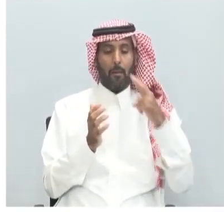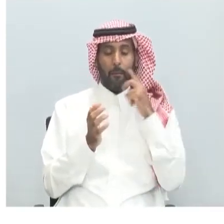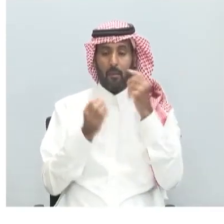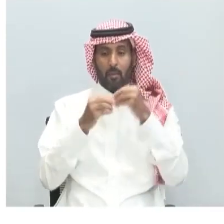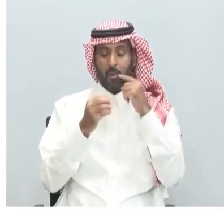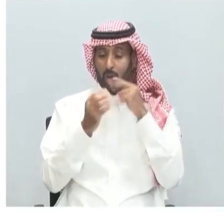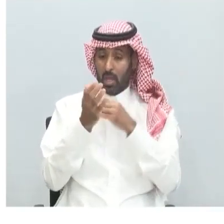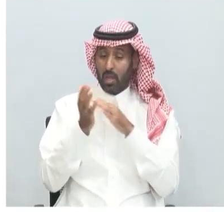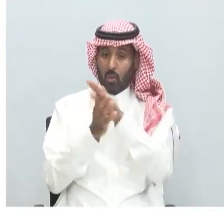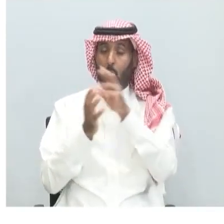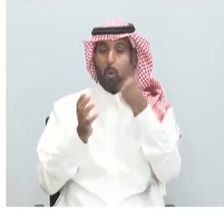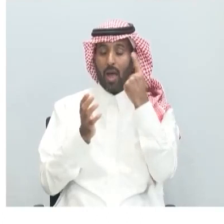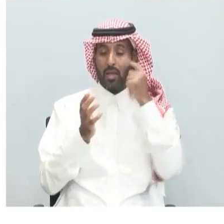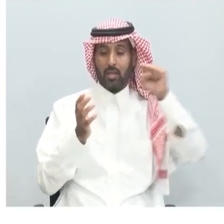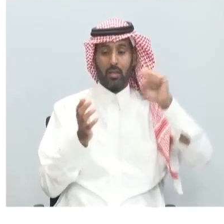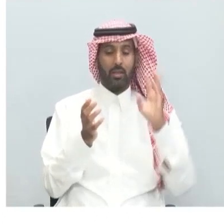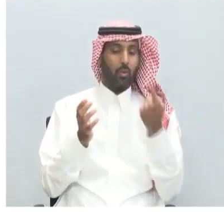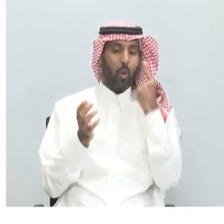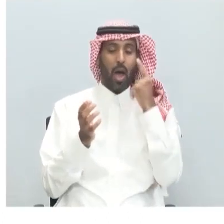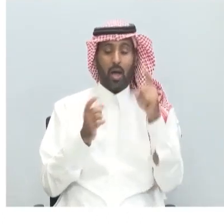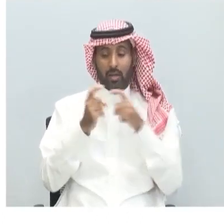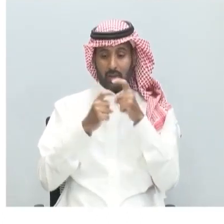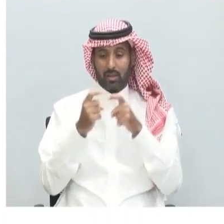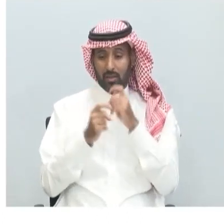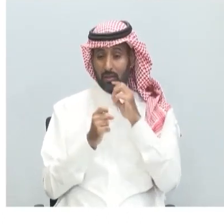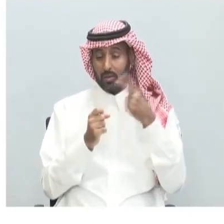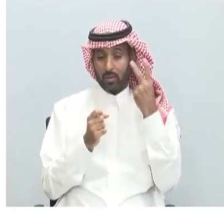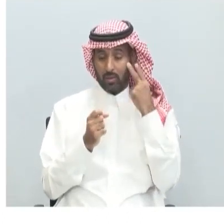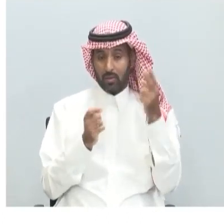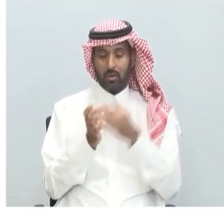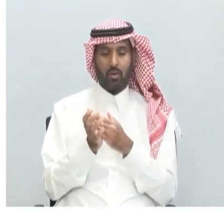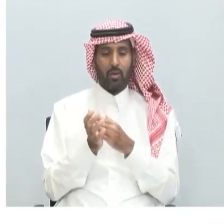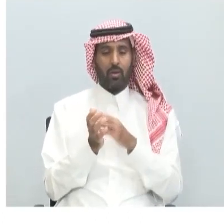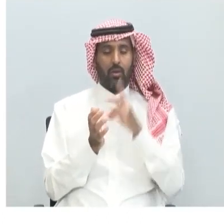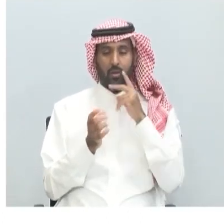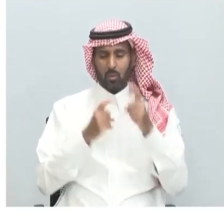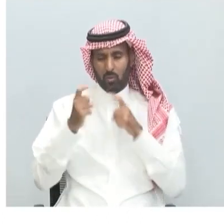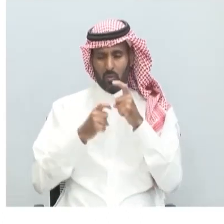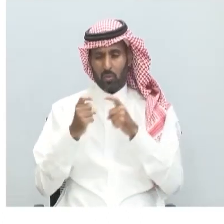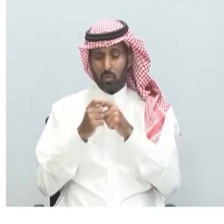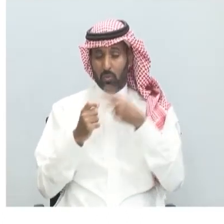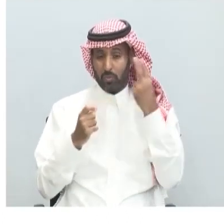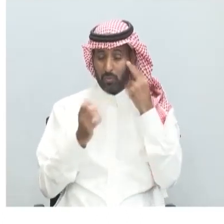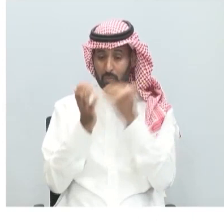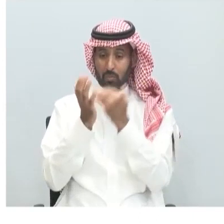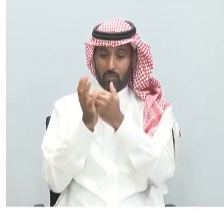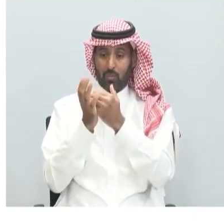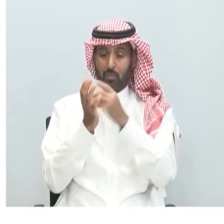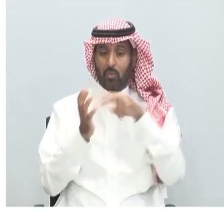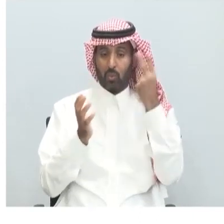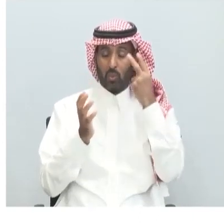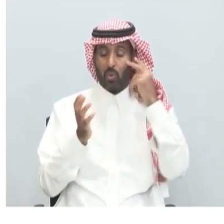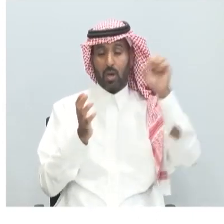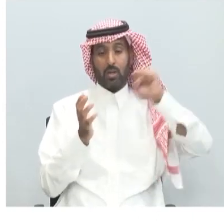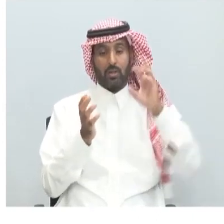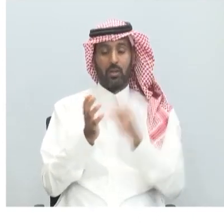يحتوي المستوى الفرعي 1 اس فقط على الكترونين ونحن درسناها سابقا الكترونين كذلك في المستوى تو